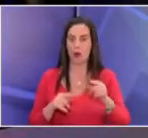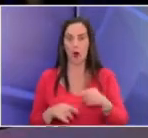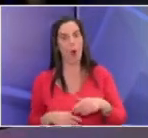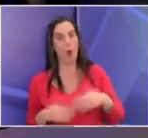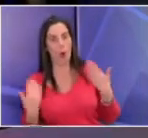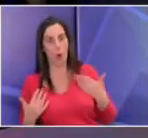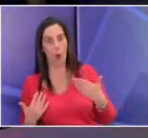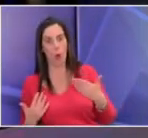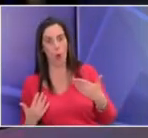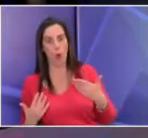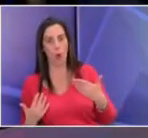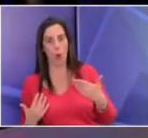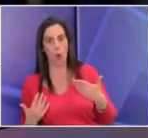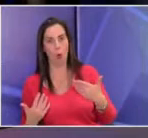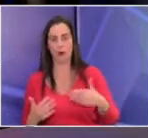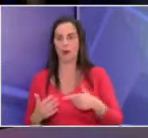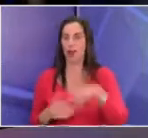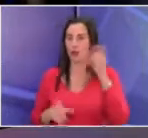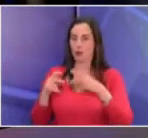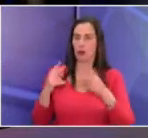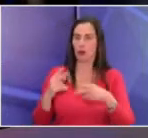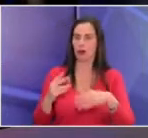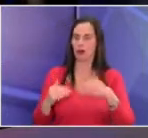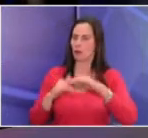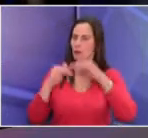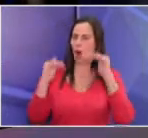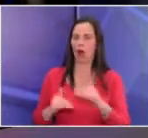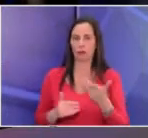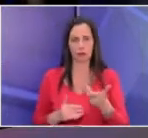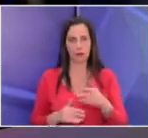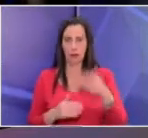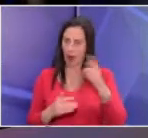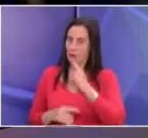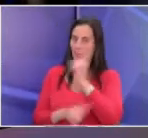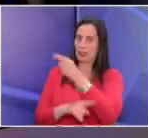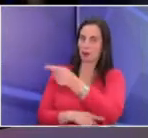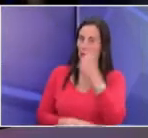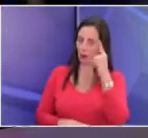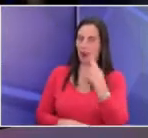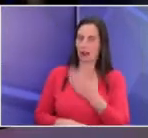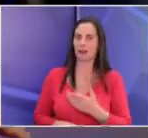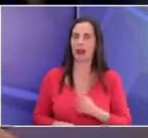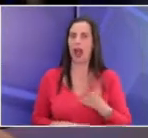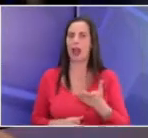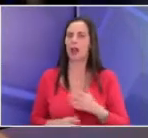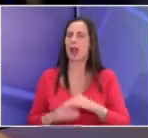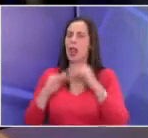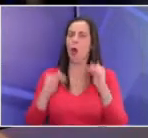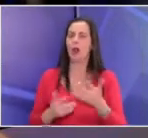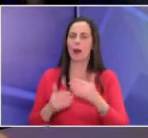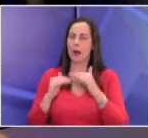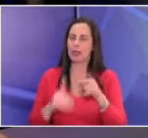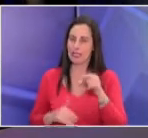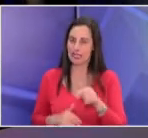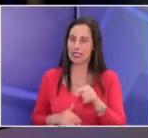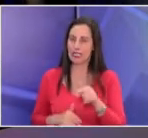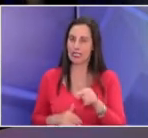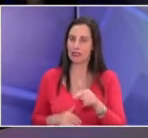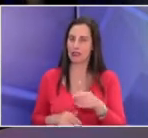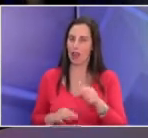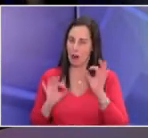אני ממש מקווה שאנשים יבינו שהילד של כולנו הגיע לשבי